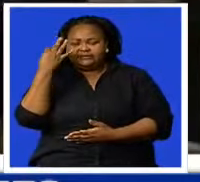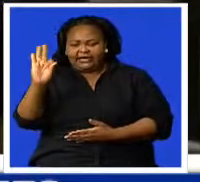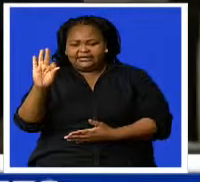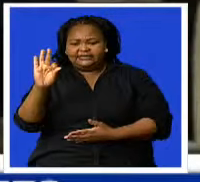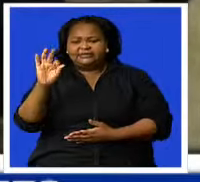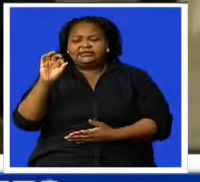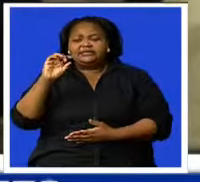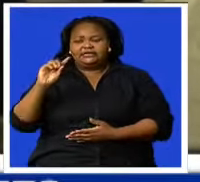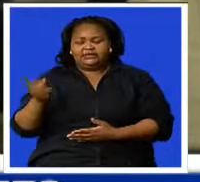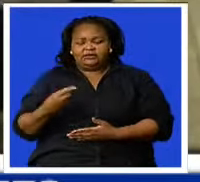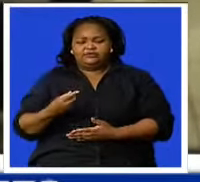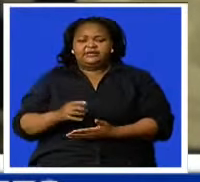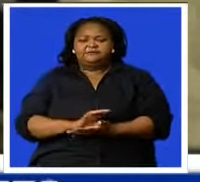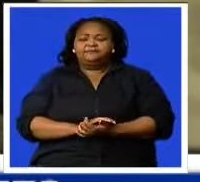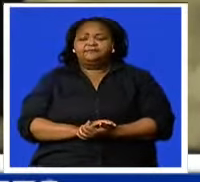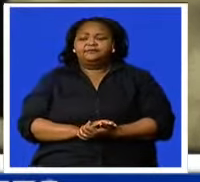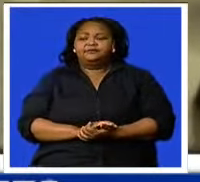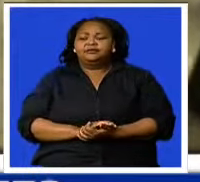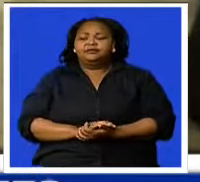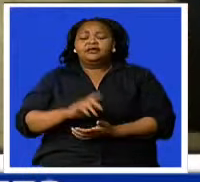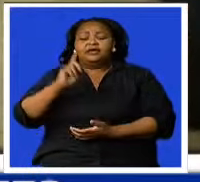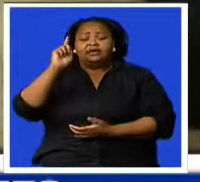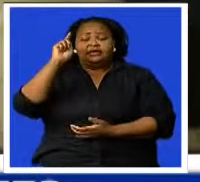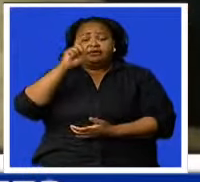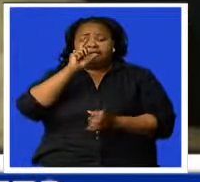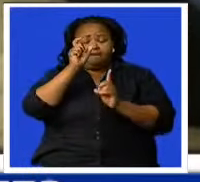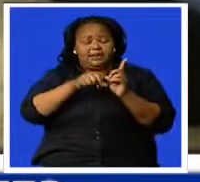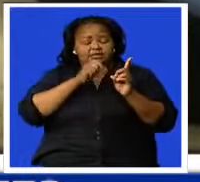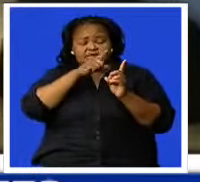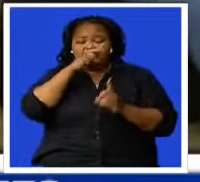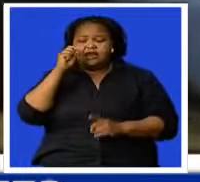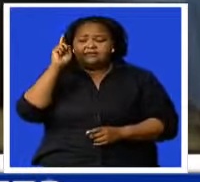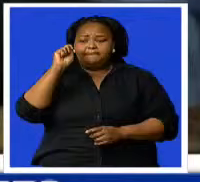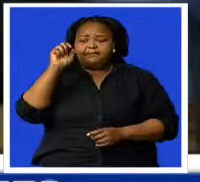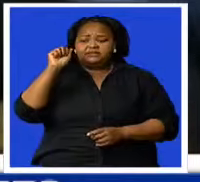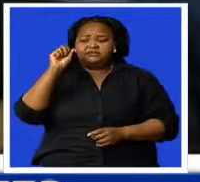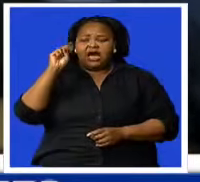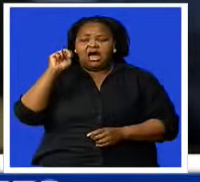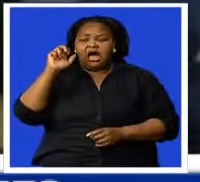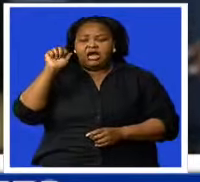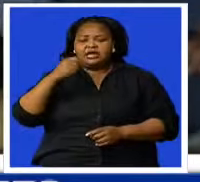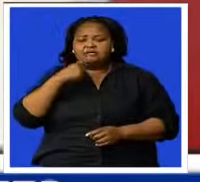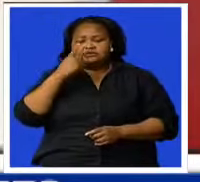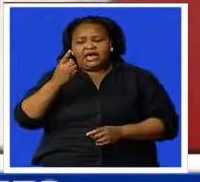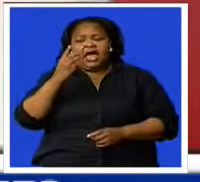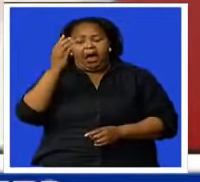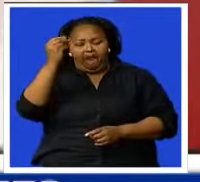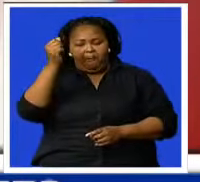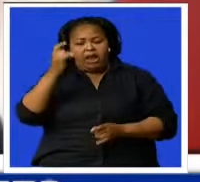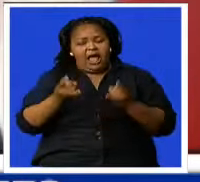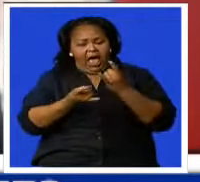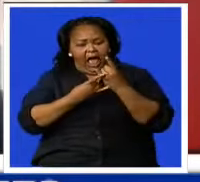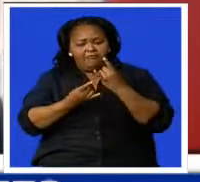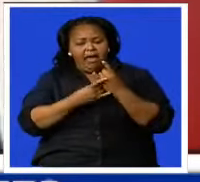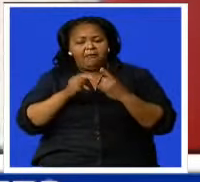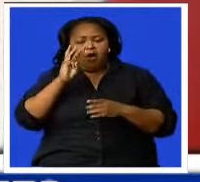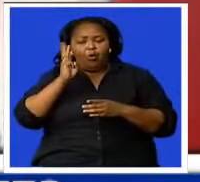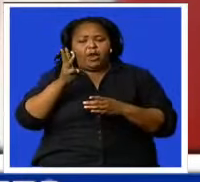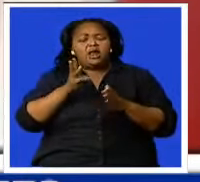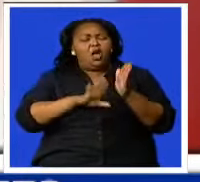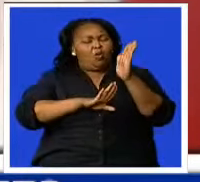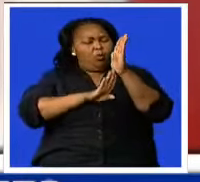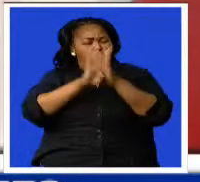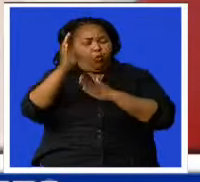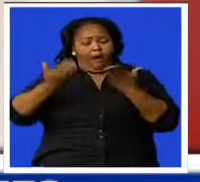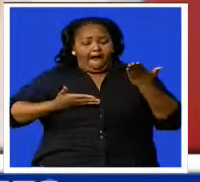emalangeni. Tanaka Masarurambi uthi le mali itabasida ekukhuliseni ibhizinisi yabo. You've given us something